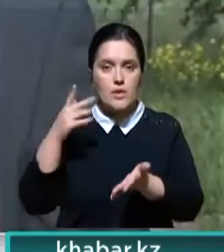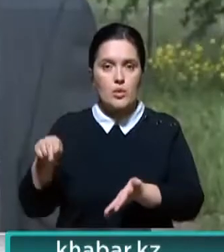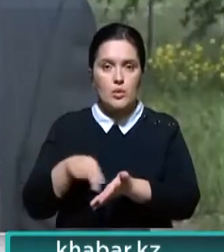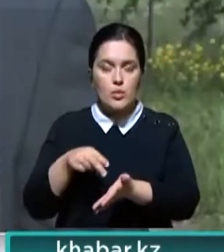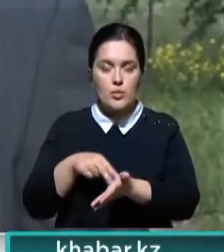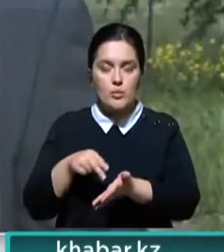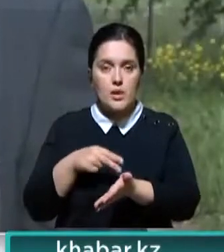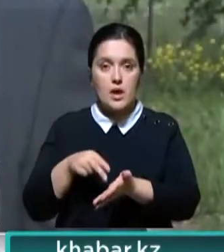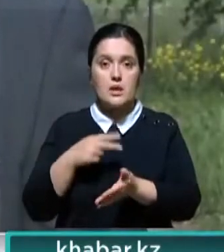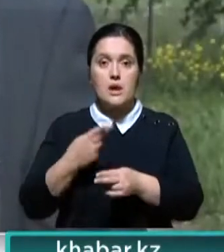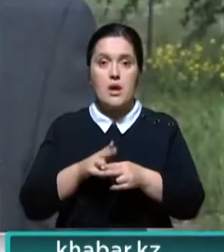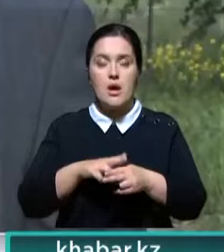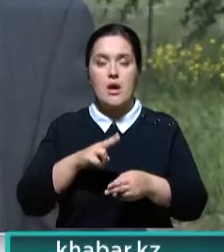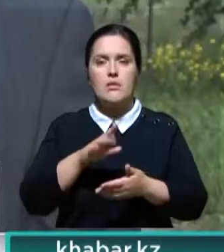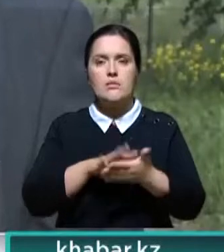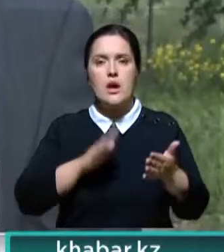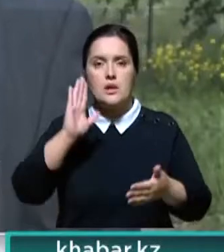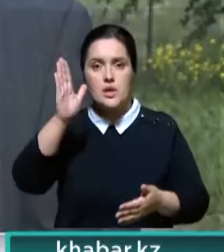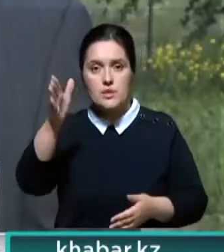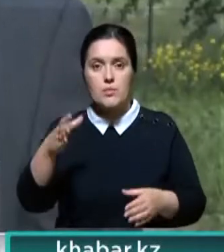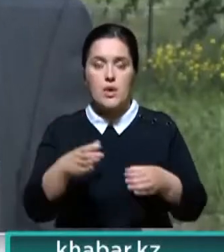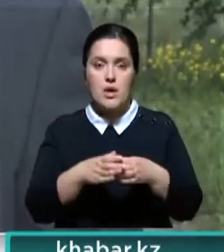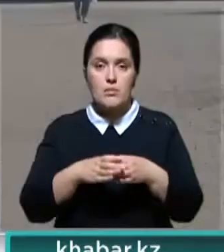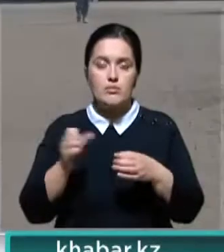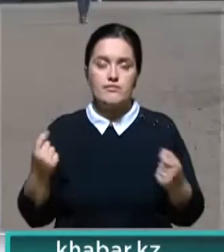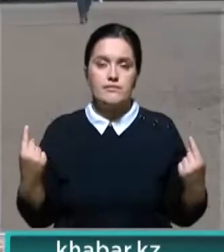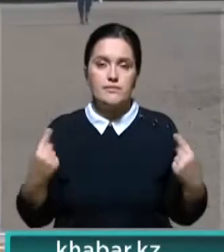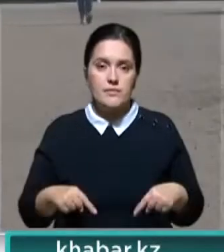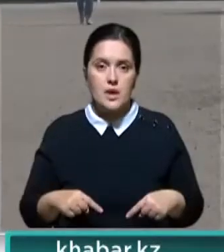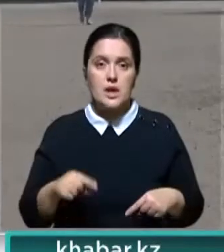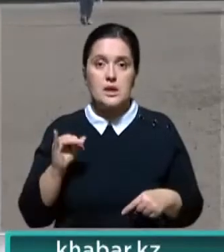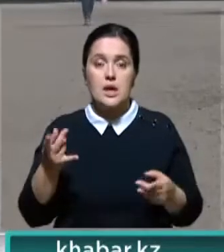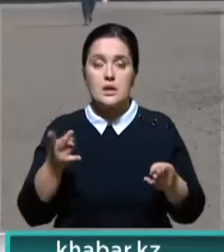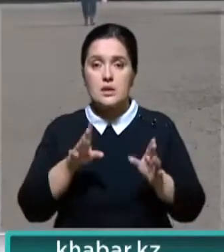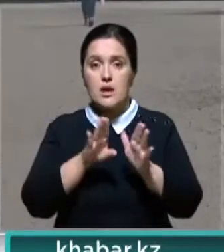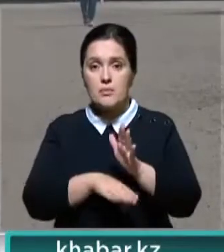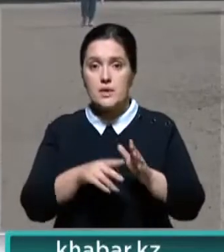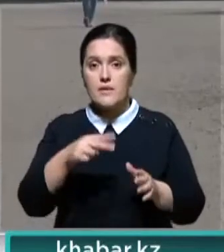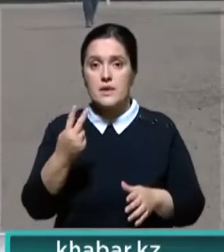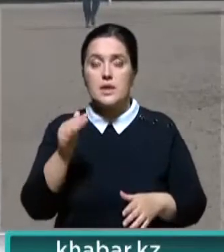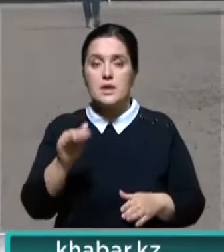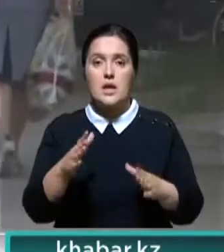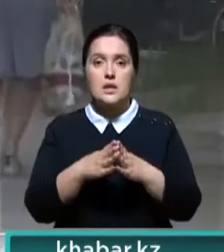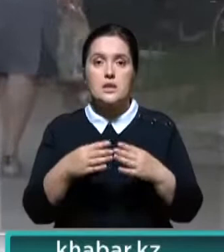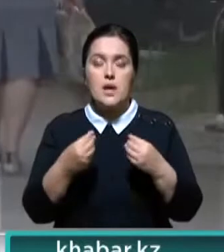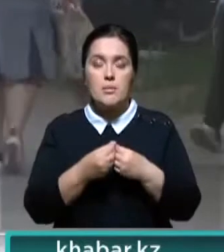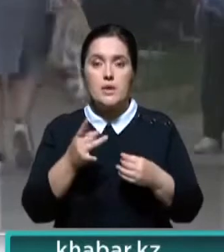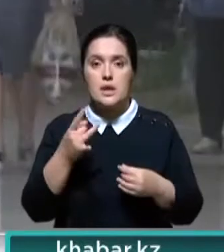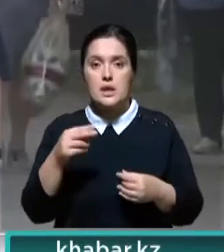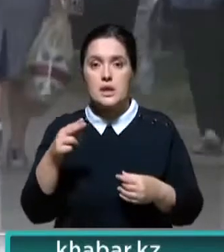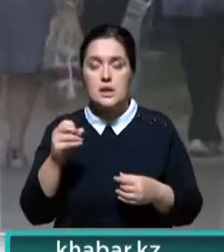тарифа. И в дальнейшем это может привести к тому, что компания может стать банкротом. И оставят без тепла 22 тысячи семей в Риддере и